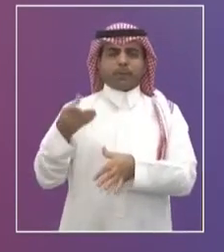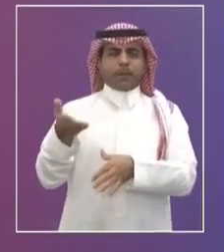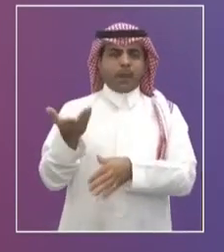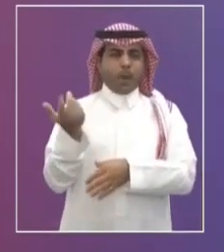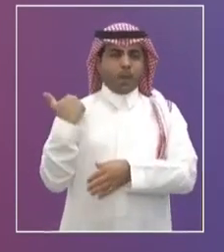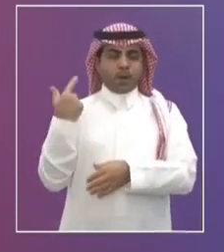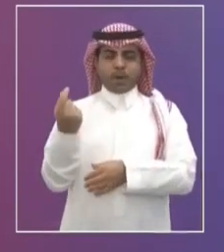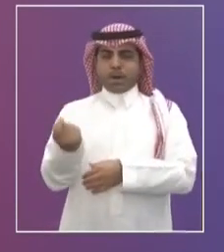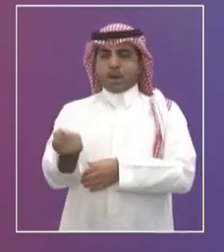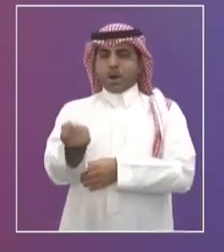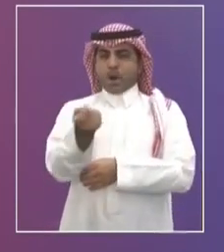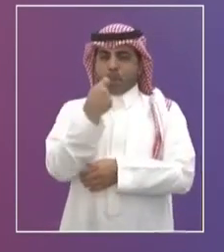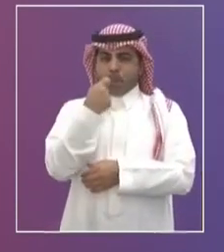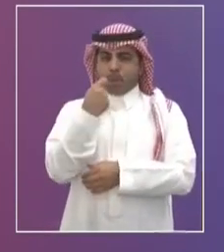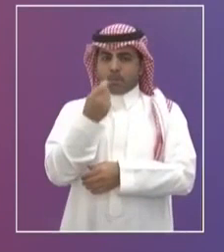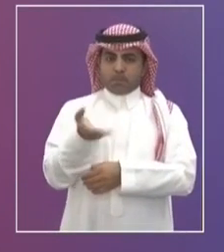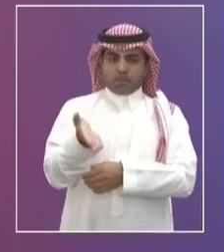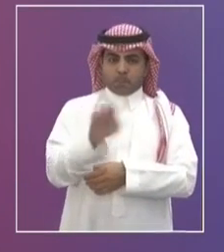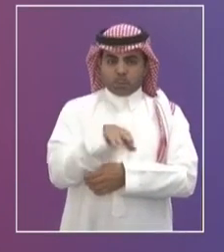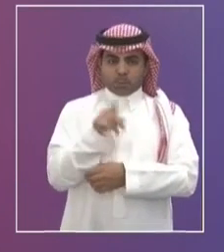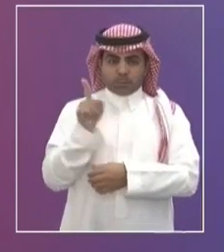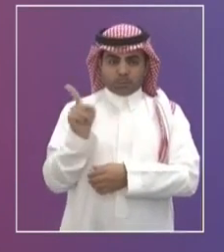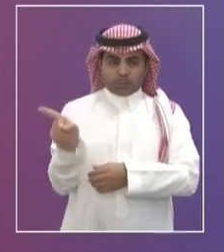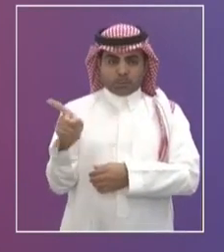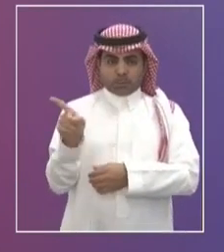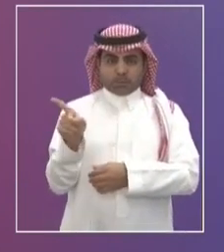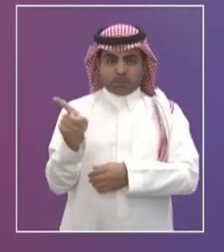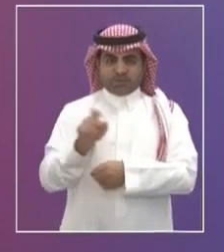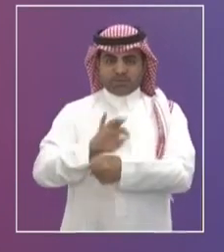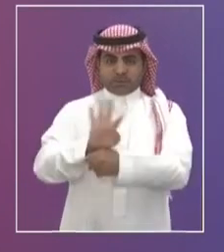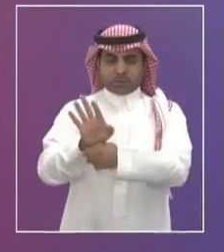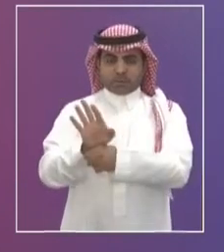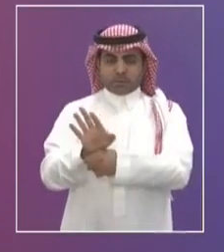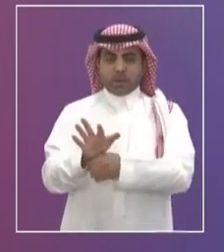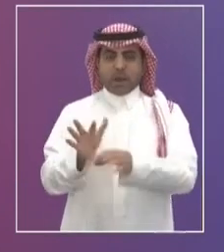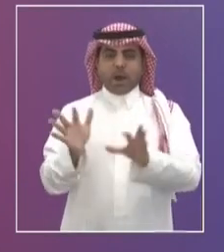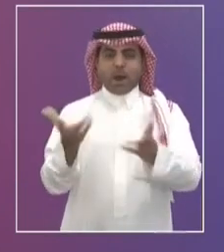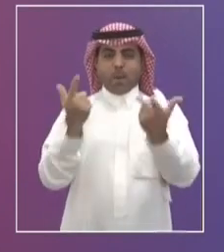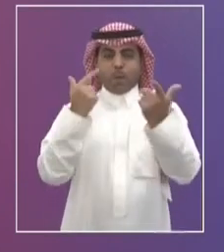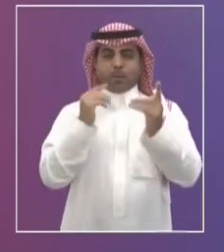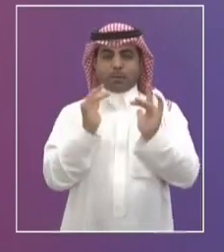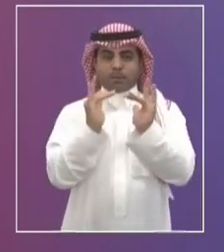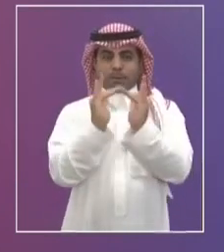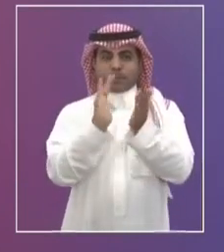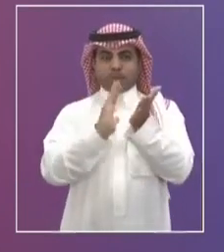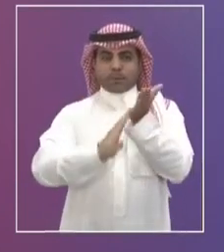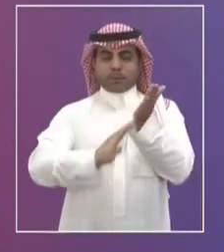الأدوية مثل ريميديسيفير للحالات الحرجة من عدم